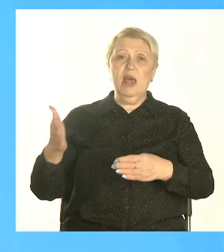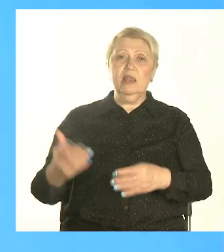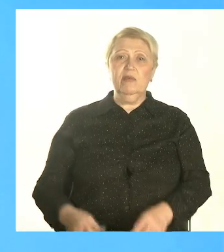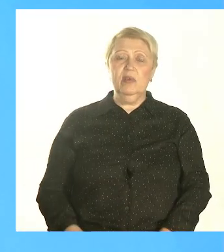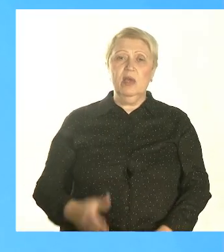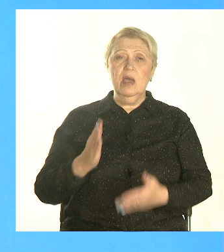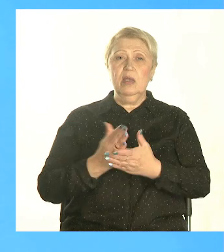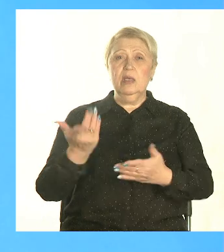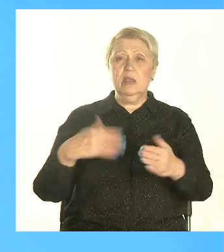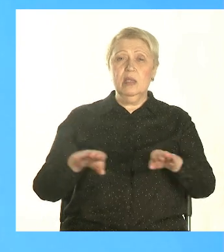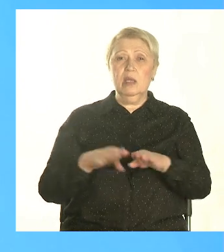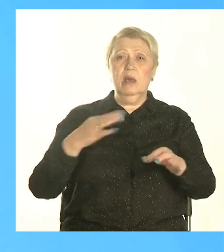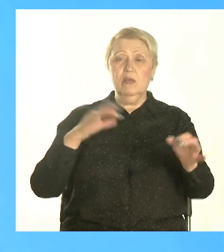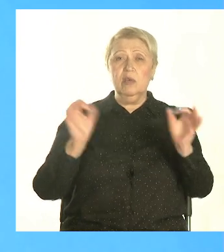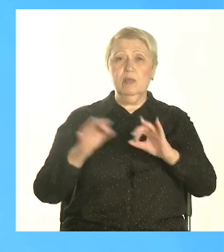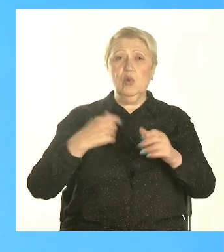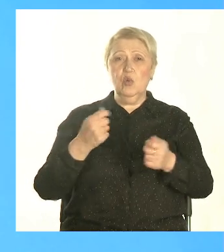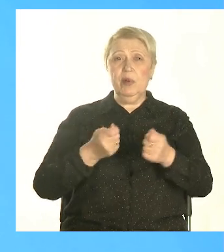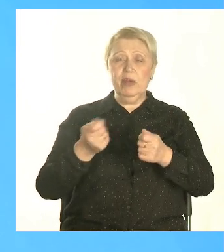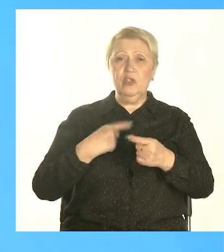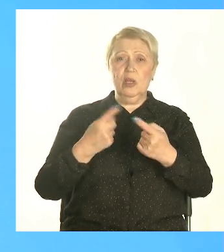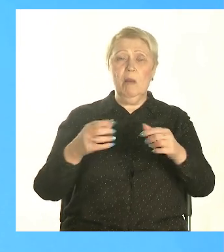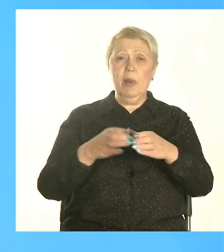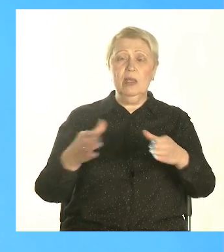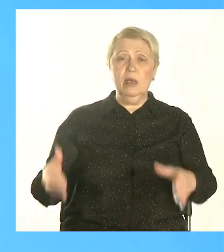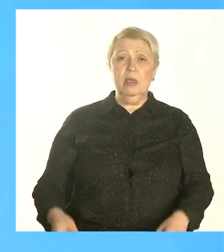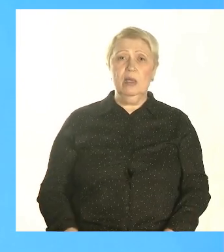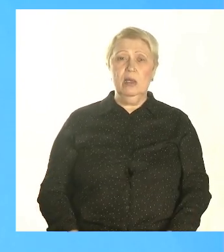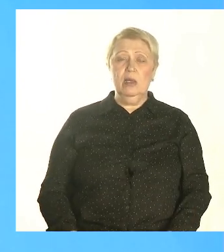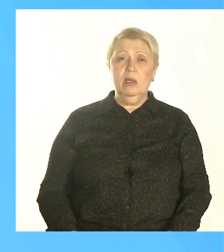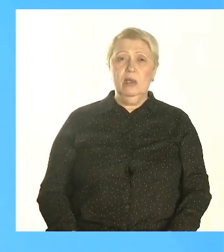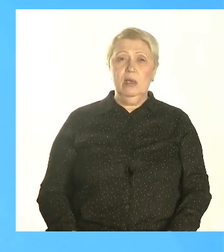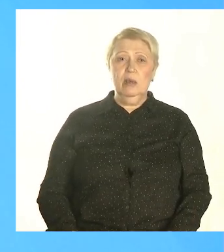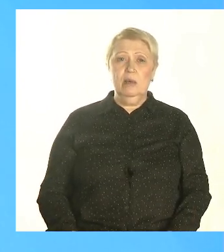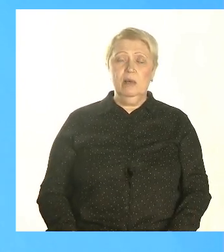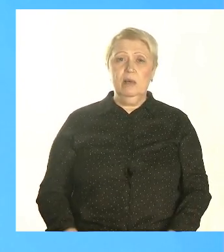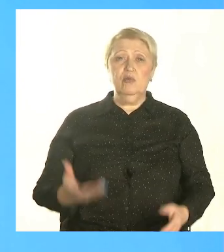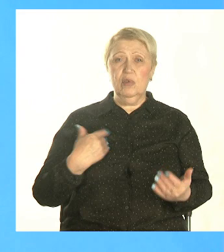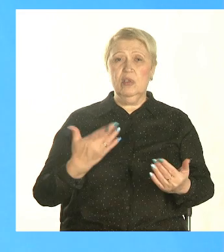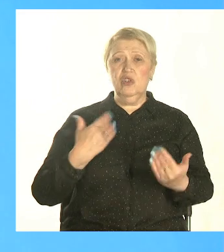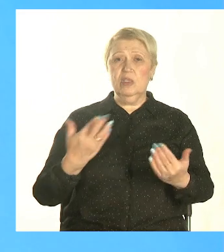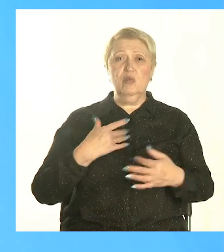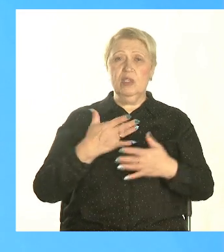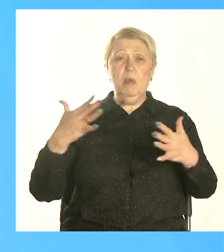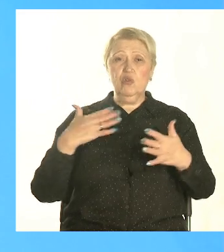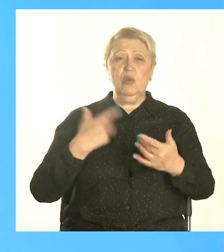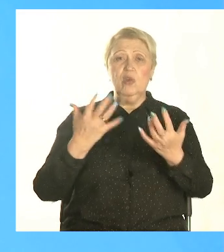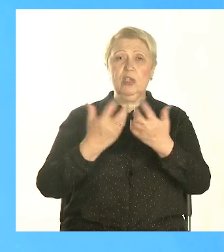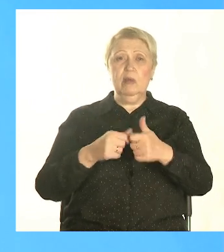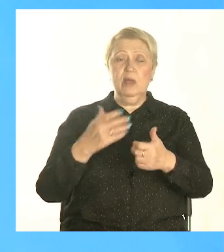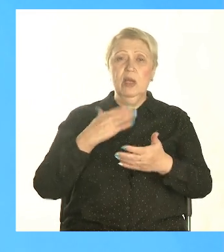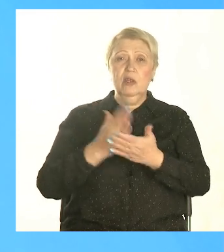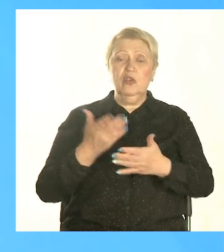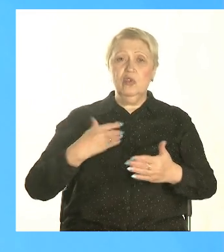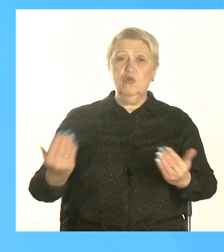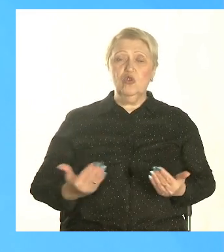моменты возникают. Вот управляющая компания, да, у нас чат создан, небольшое, конечно, в нем количество. Там, допустим, говорят, что жилое